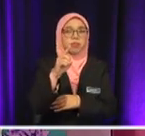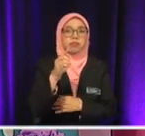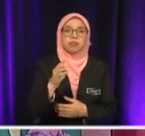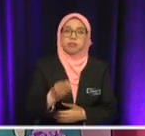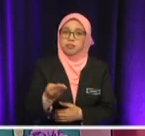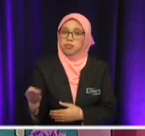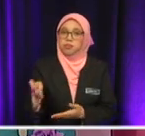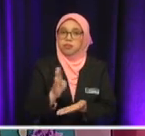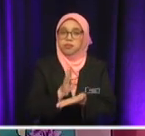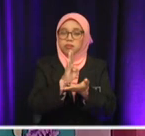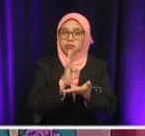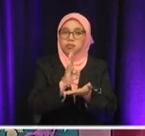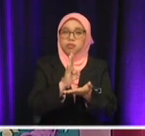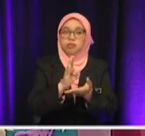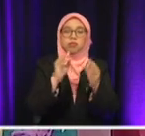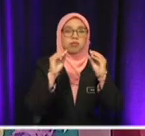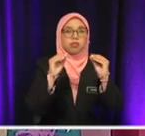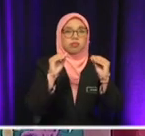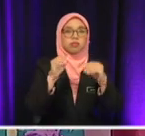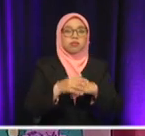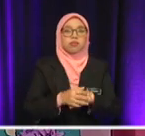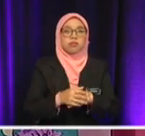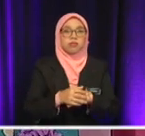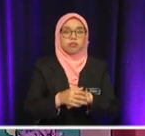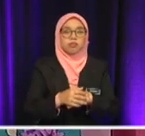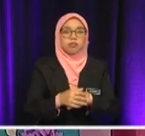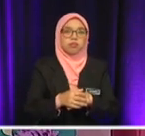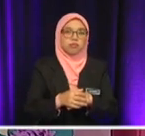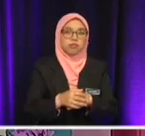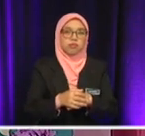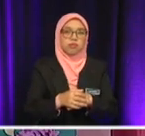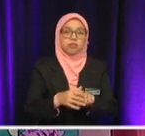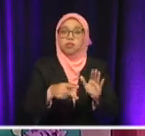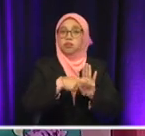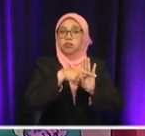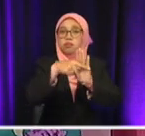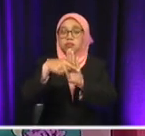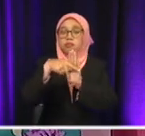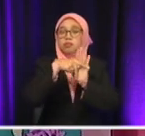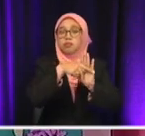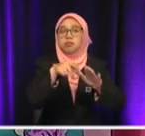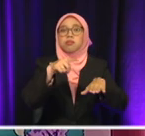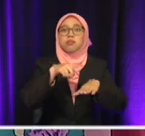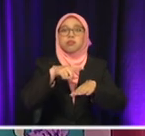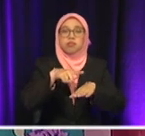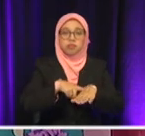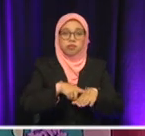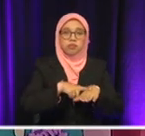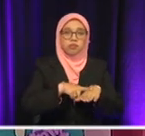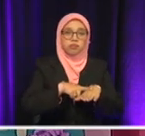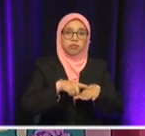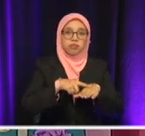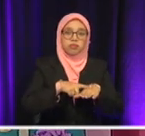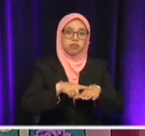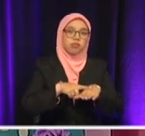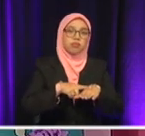yang pertama, promosikanlah di platform media sosial atau aplikasi laman sesawang. Banyak sangat aplikasi media sosial